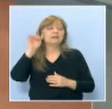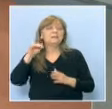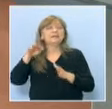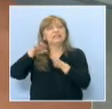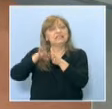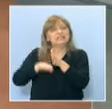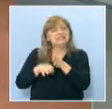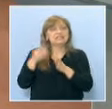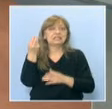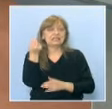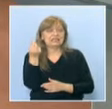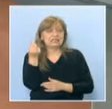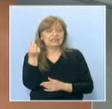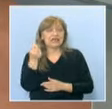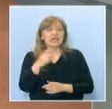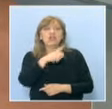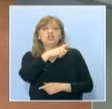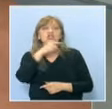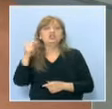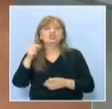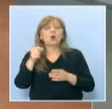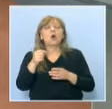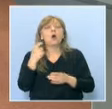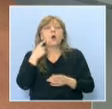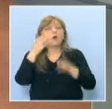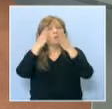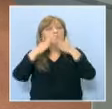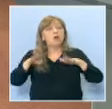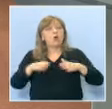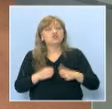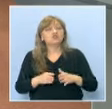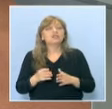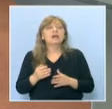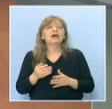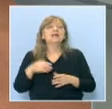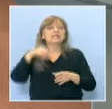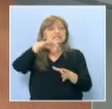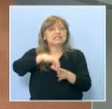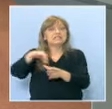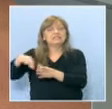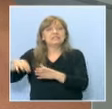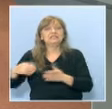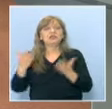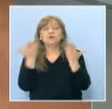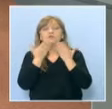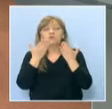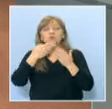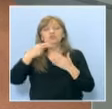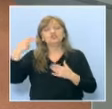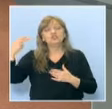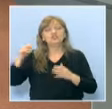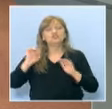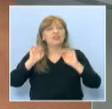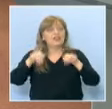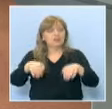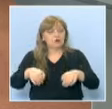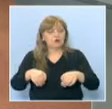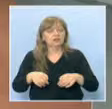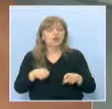цена и 100 борчета бяха залесени в училищния двор. Така, това доведе